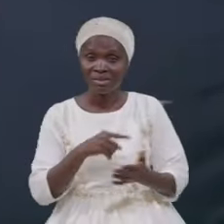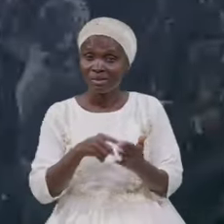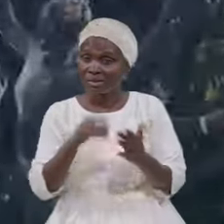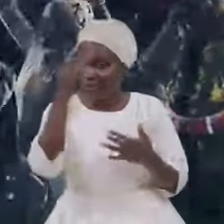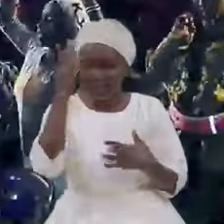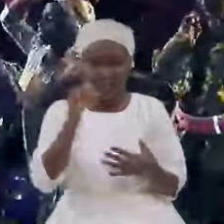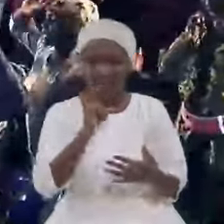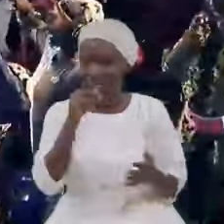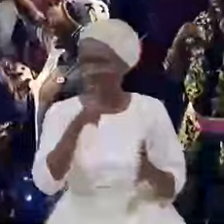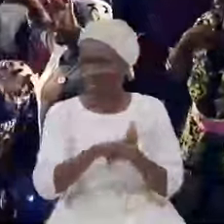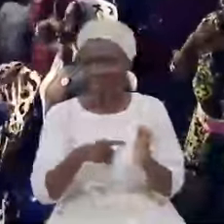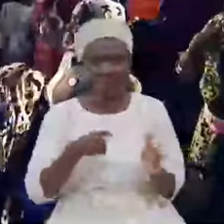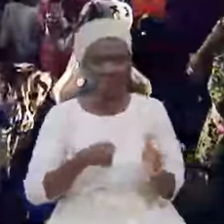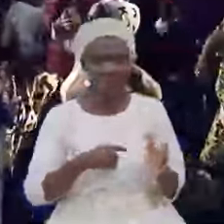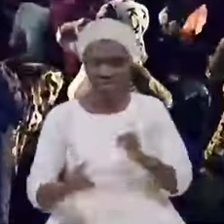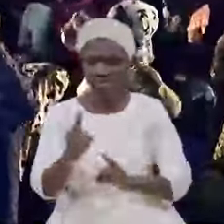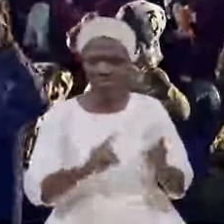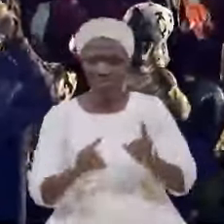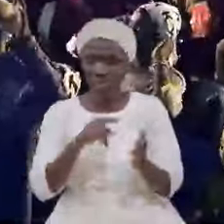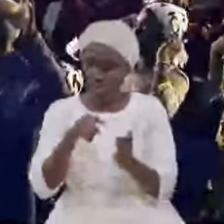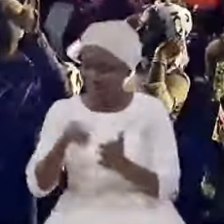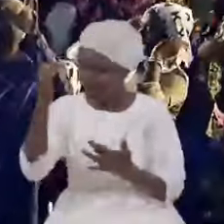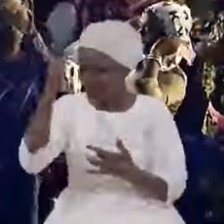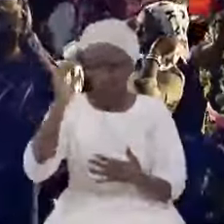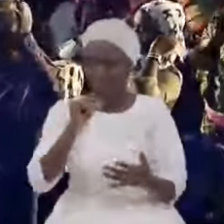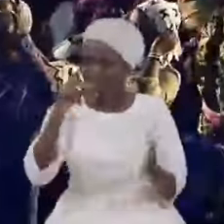Dis-le à haute voix.